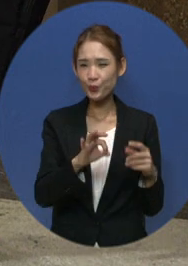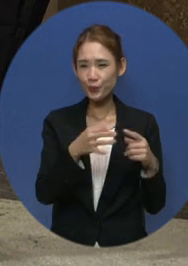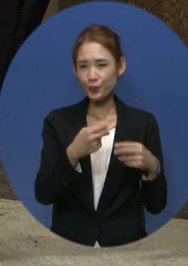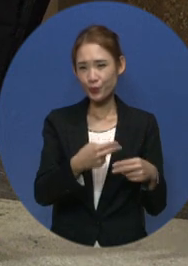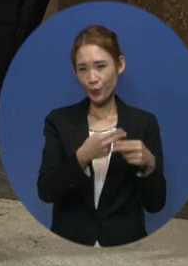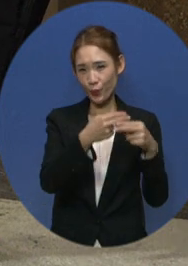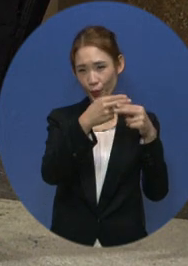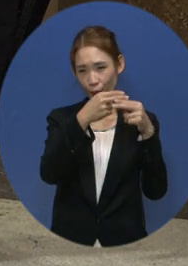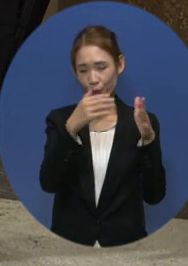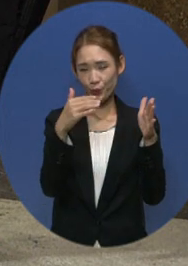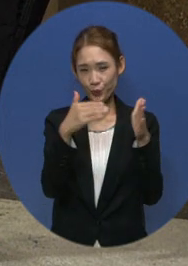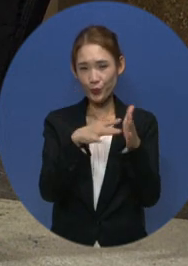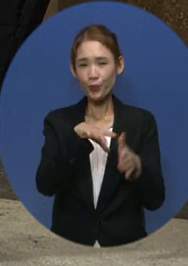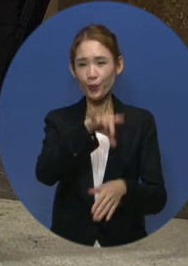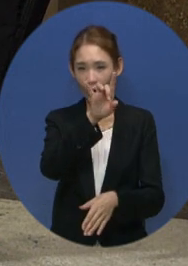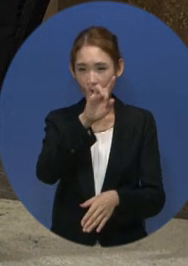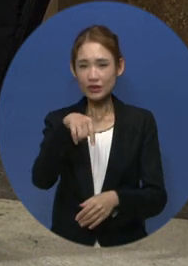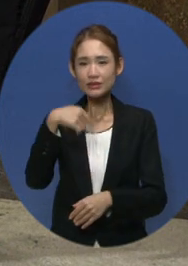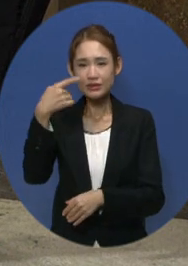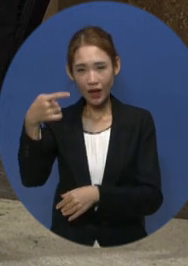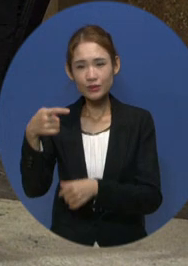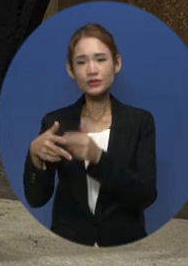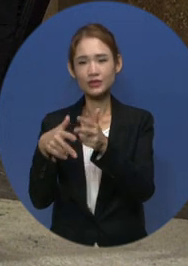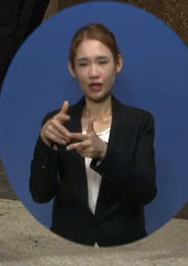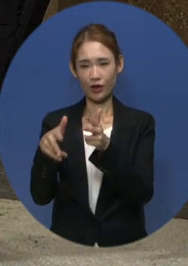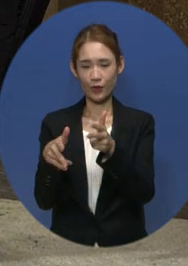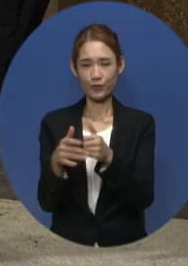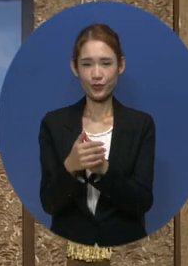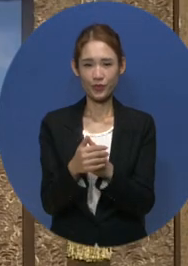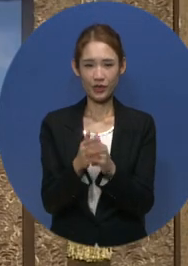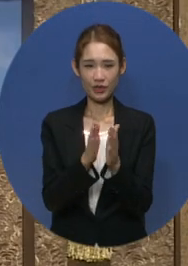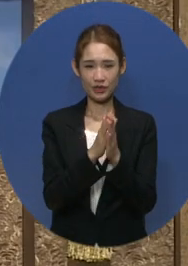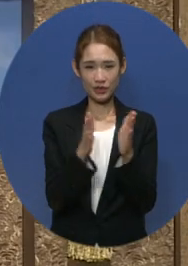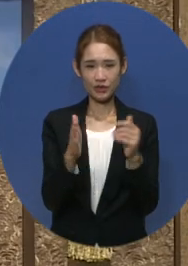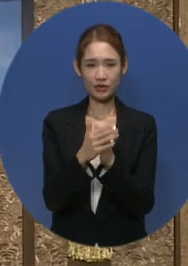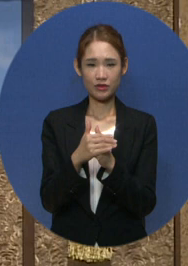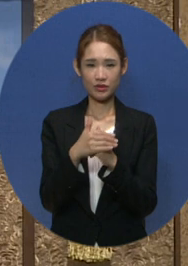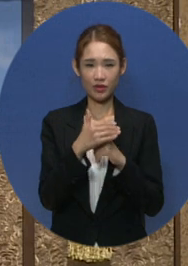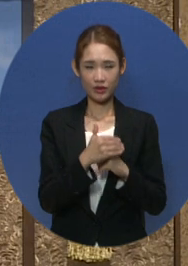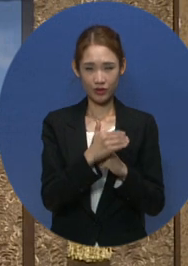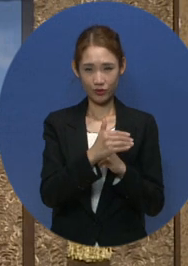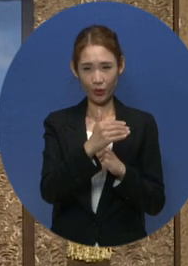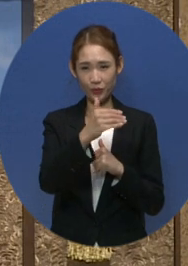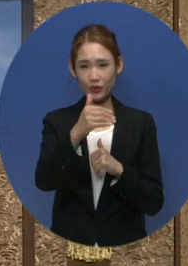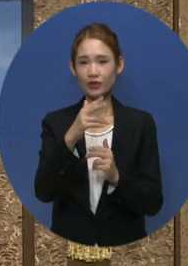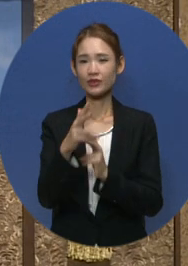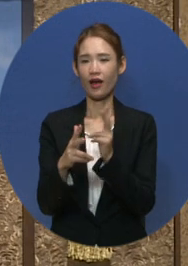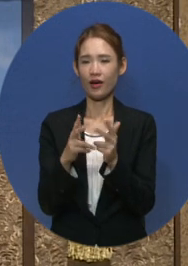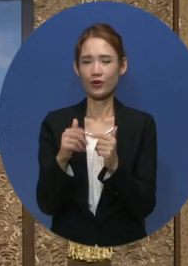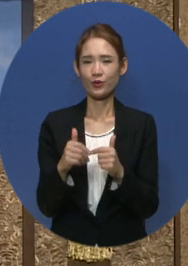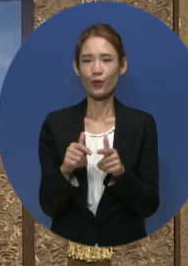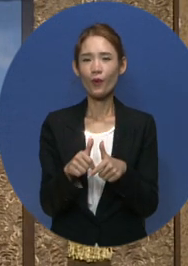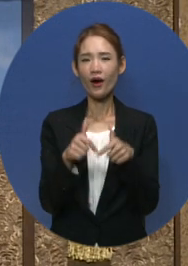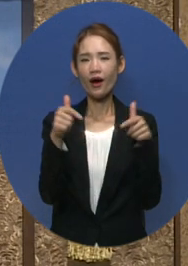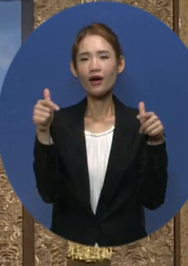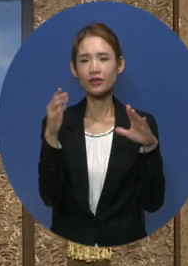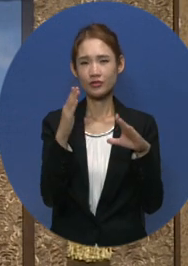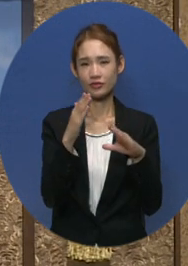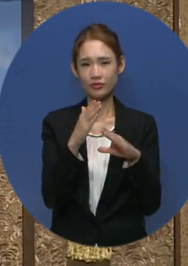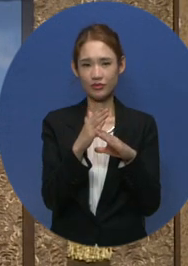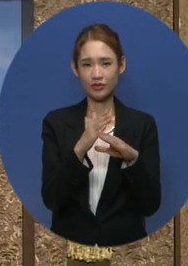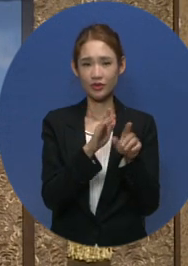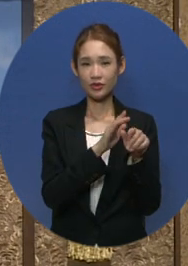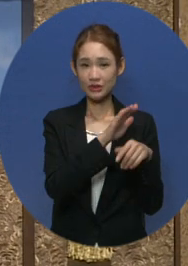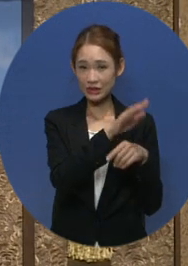어느 정도 모금이 되면 네. 이제 사업을 또 시작하고 그렇죠. 그리고 점진적으로 사업을 확대해 나가고 있습니다. 아.